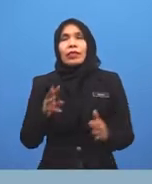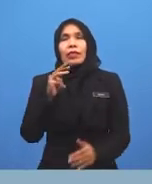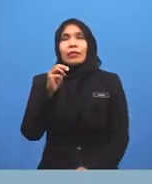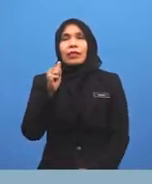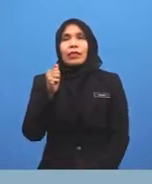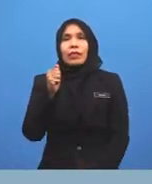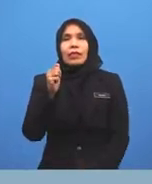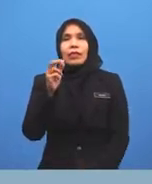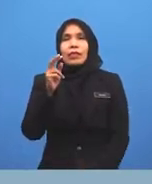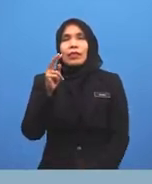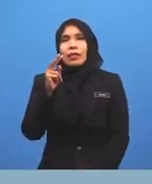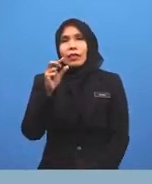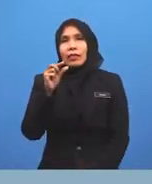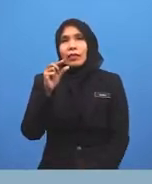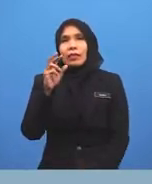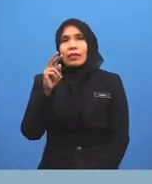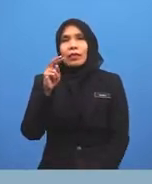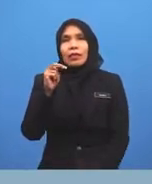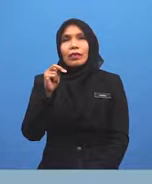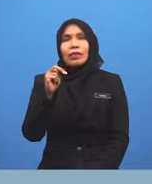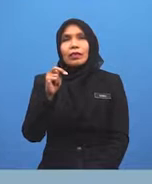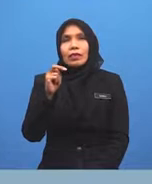arus aruhan yang terhasil.